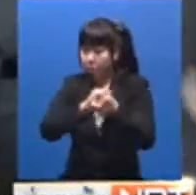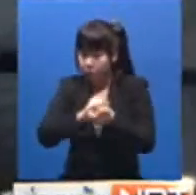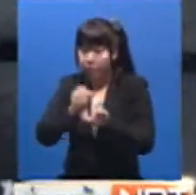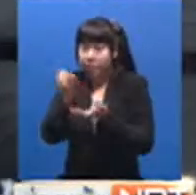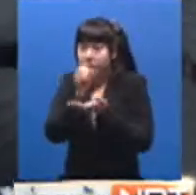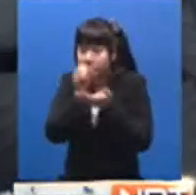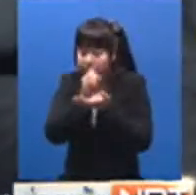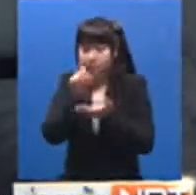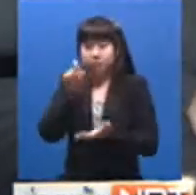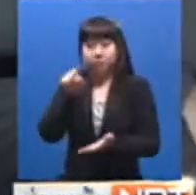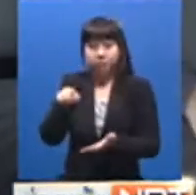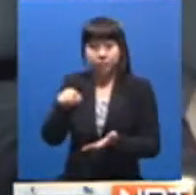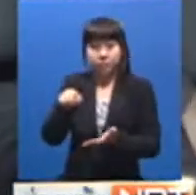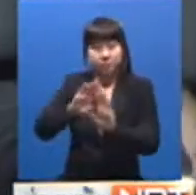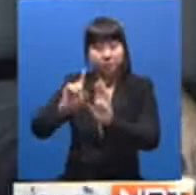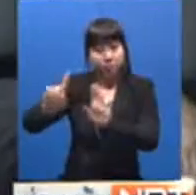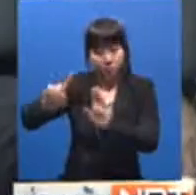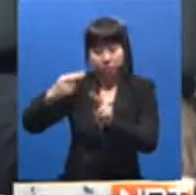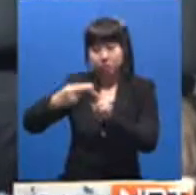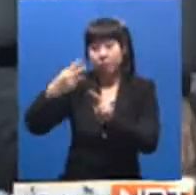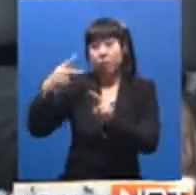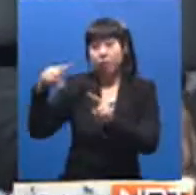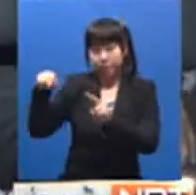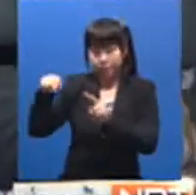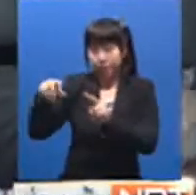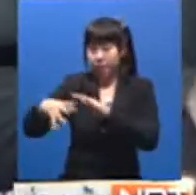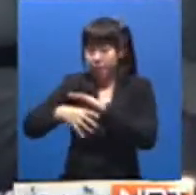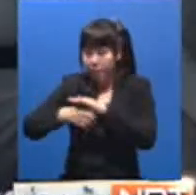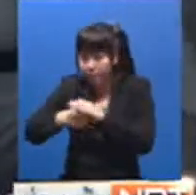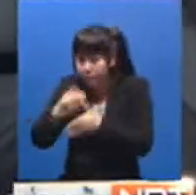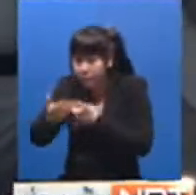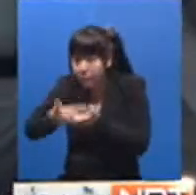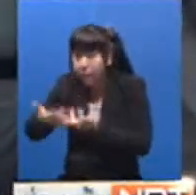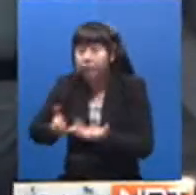เสพติดให้โทษประเภท 2โคเคอีนไว้ในครอบครองเพื่อจำหน่ายค่ะ